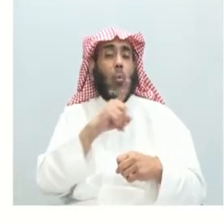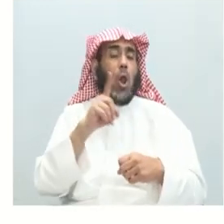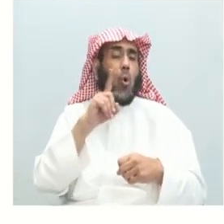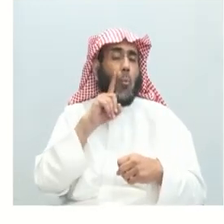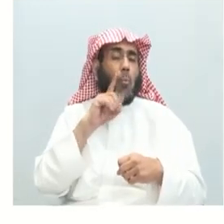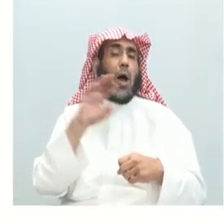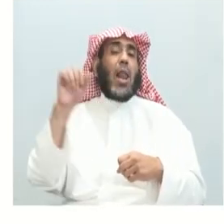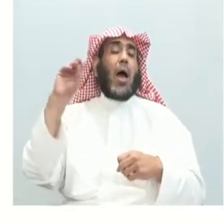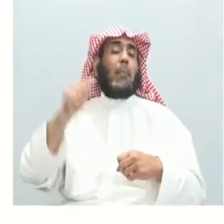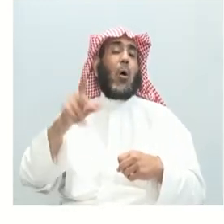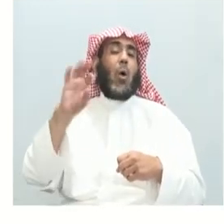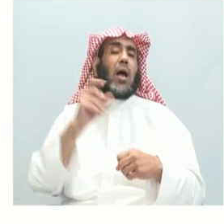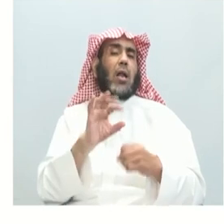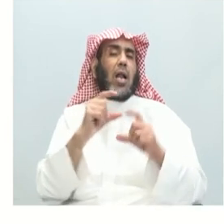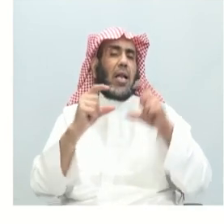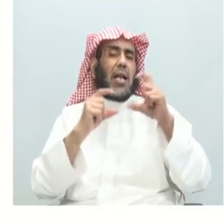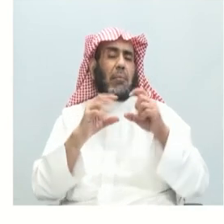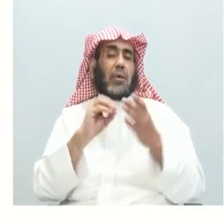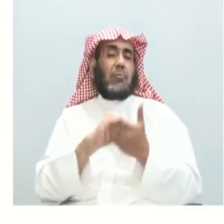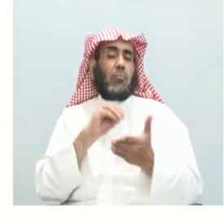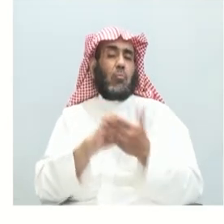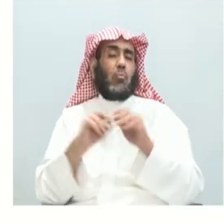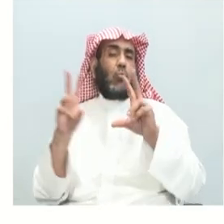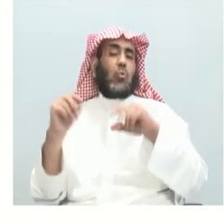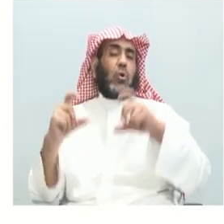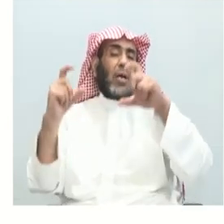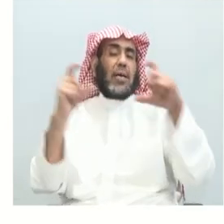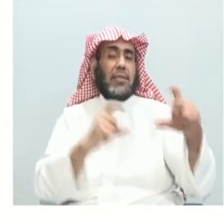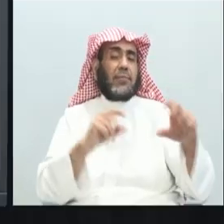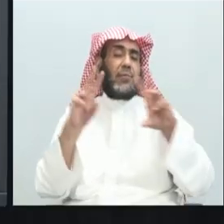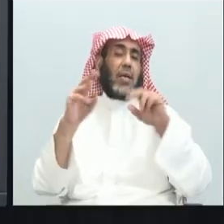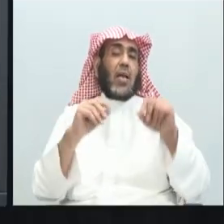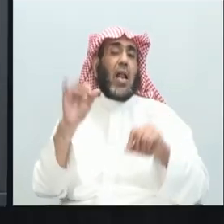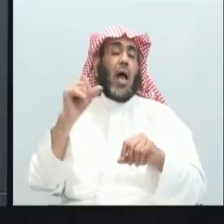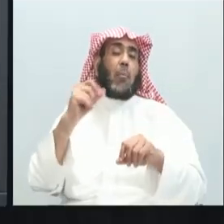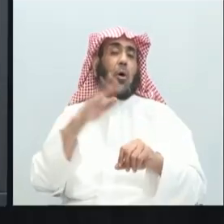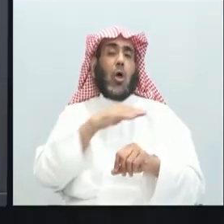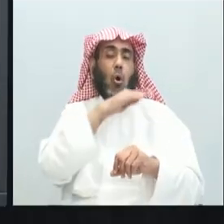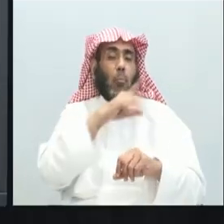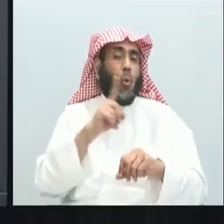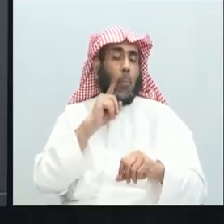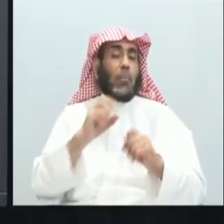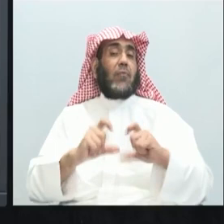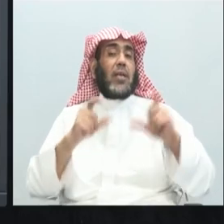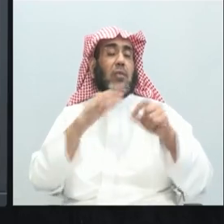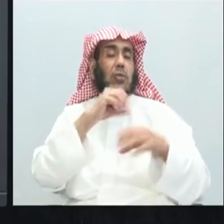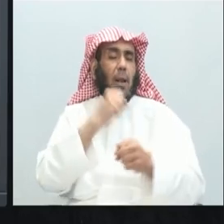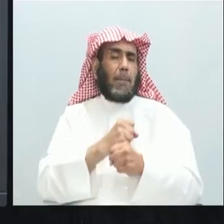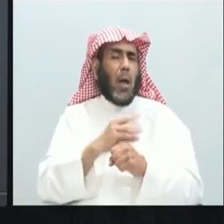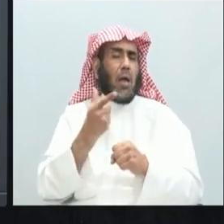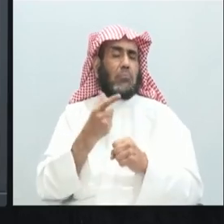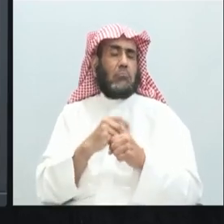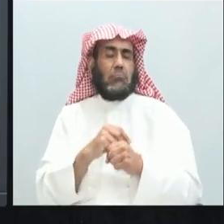الابوان اذا اريد الكلمه التي ستكون مرادف الابوان ومعناها الاب والام في حديث رسول الله صلى الله عليه